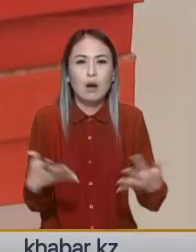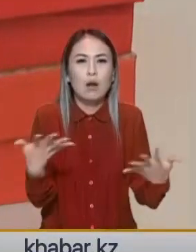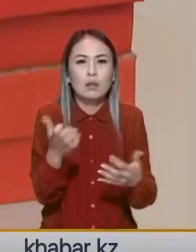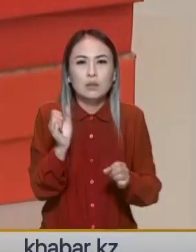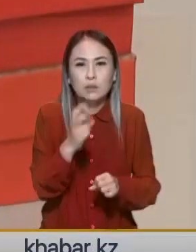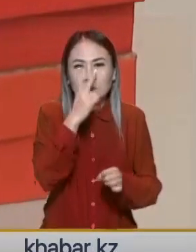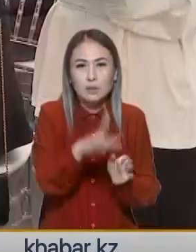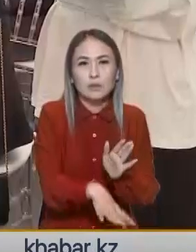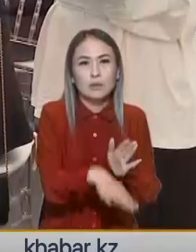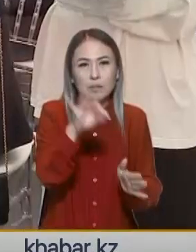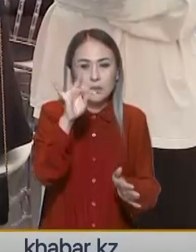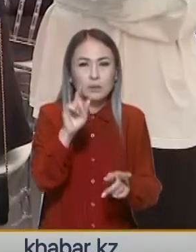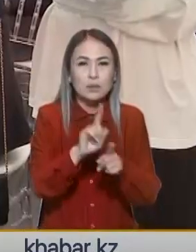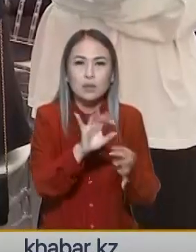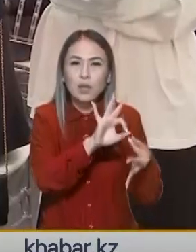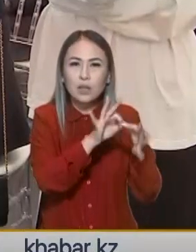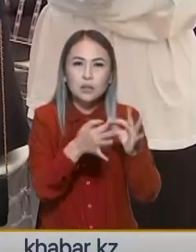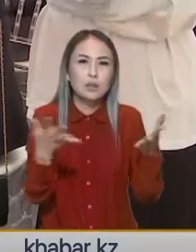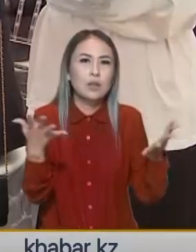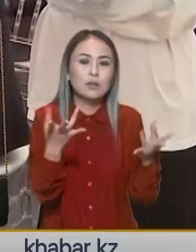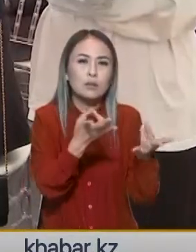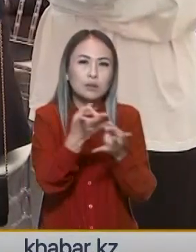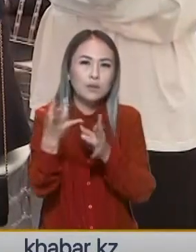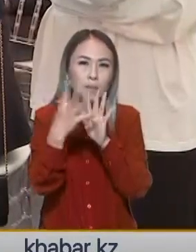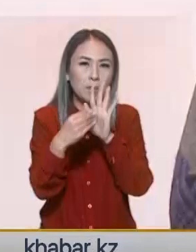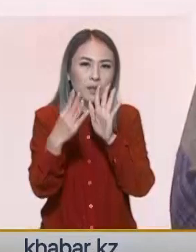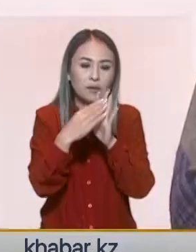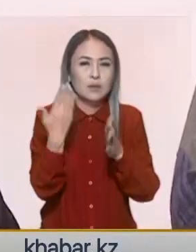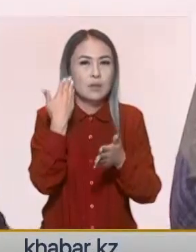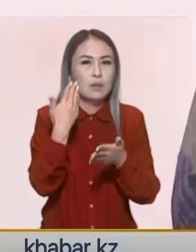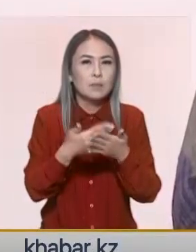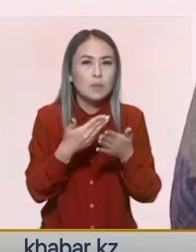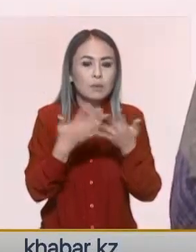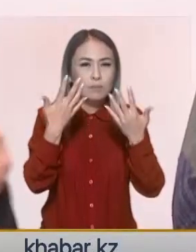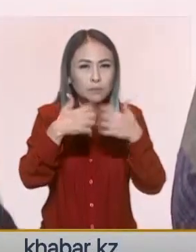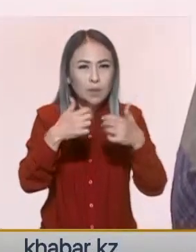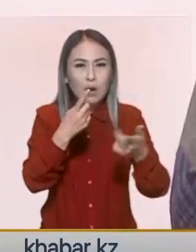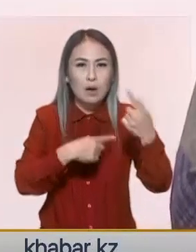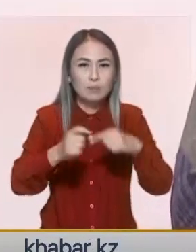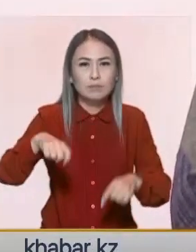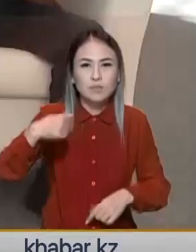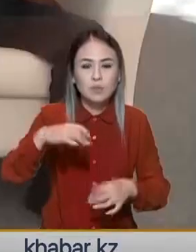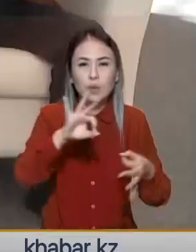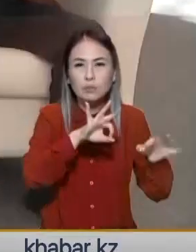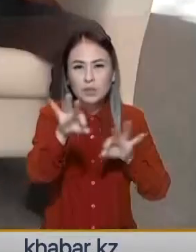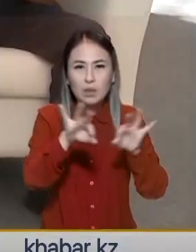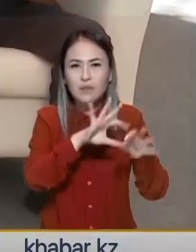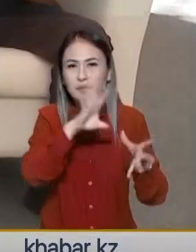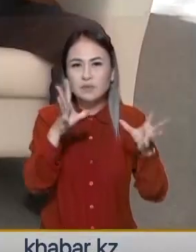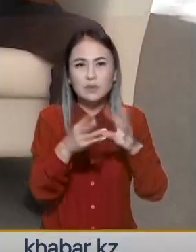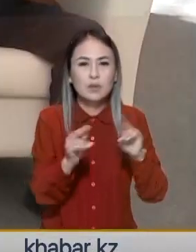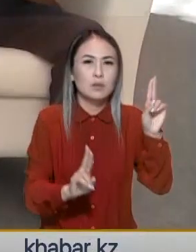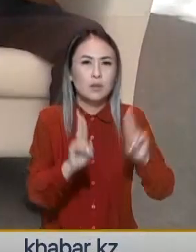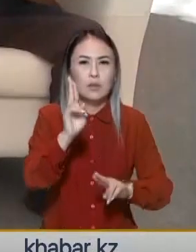жасалады, оны қалай таңдайды? Киізіне қажет жүнді қай кезде қырқып алады? Оны қайтып басып пішеді? Қалай өлшейді? Осының бәрін